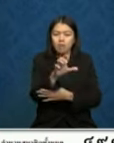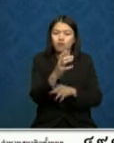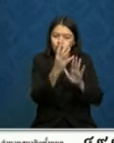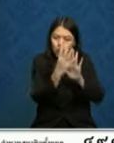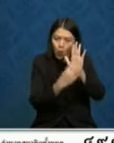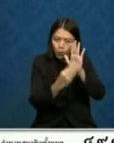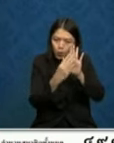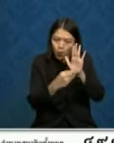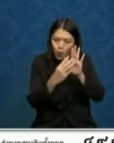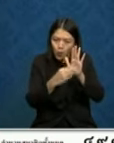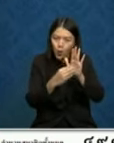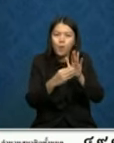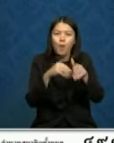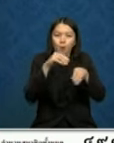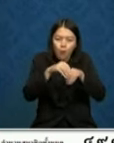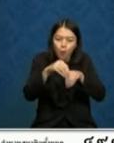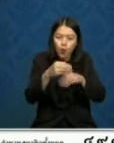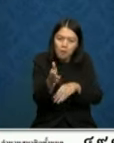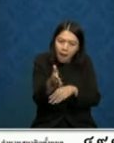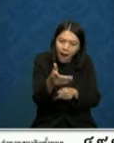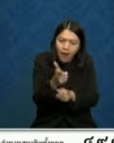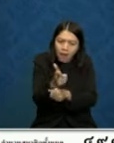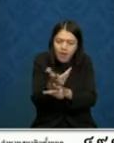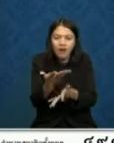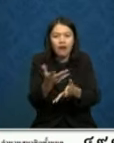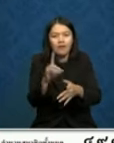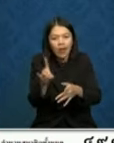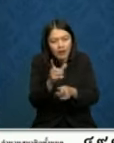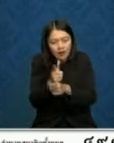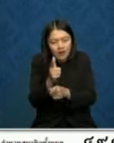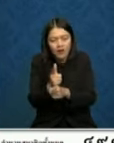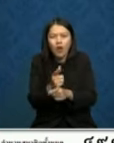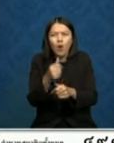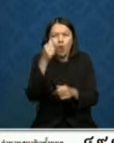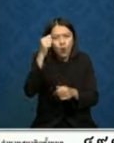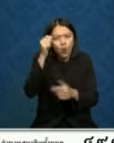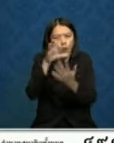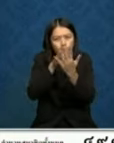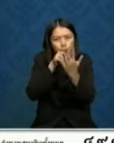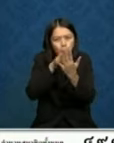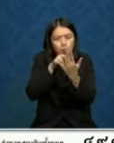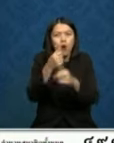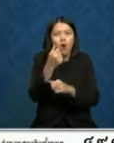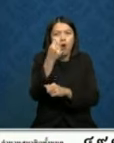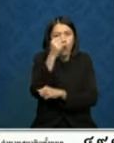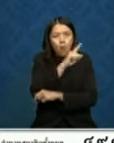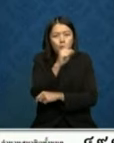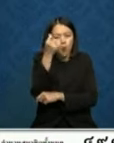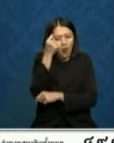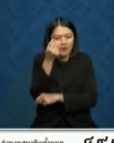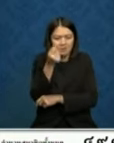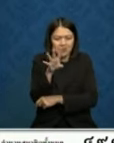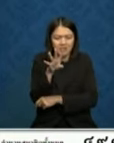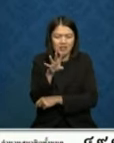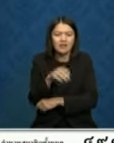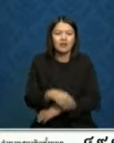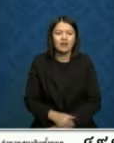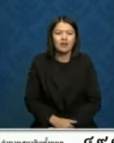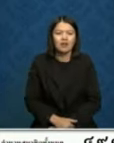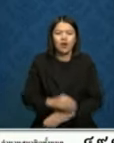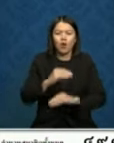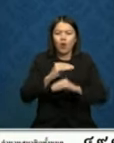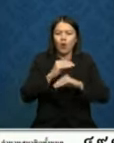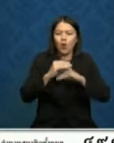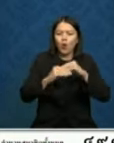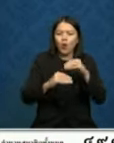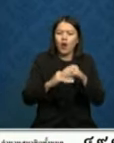มโคกหนองนานะคะภายในเรือนจำเป็นระยะเวลานานถึง14วันท่านประธานคะเราต่างทราบกันดีค่ะว่าโคกหนองนาเนี่ยก็จะเป็นโครงการใน